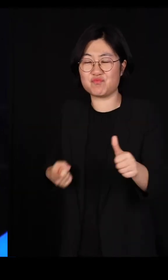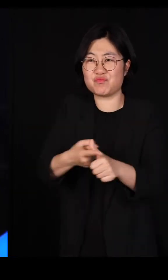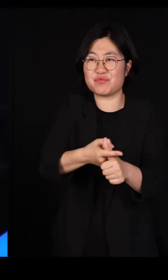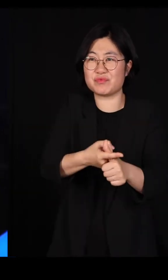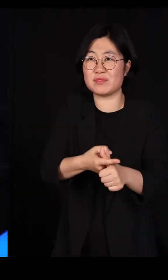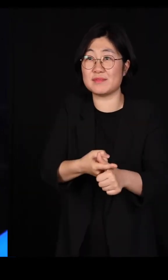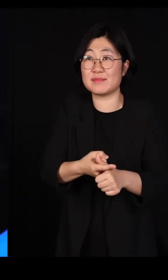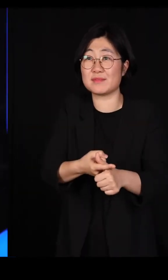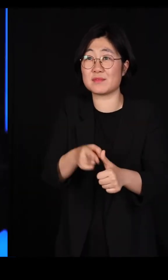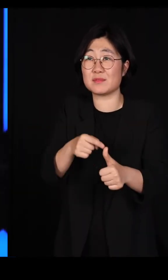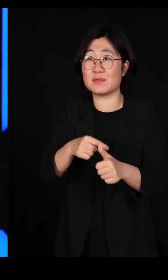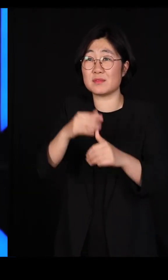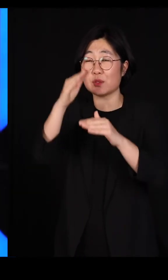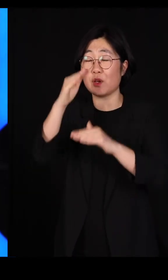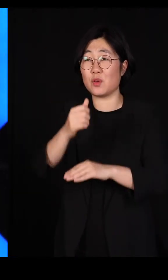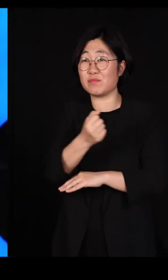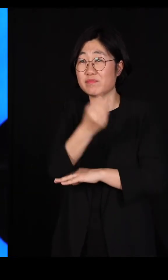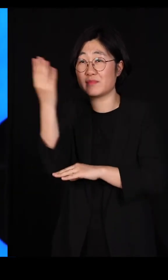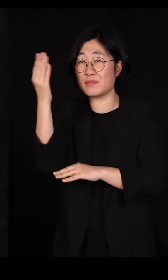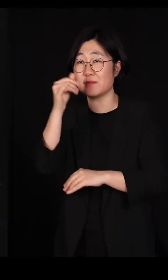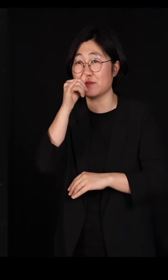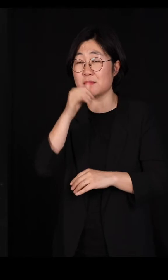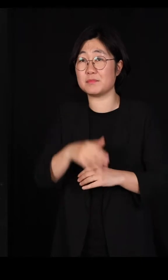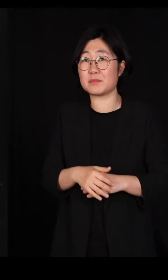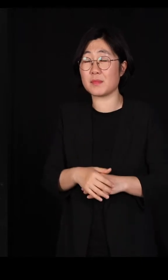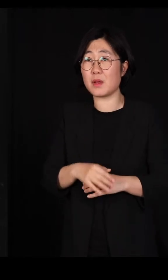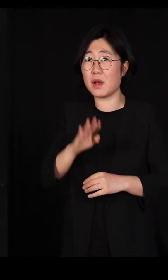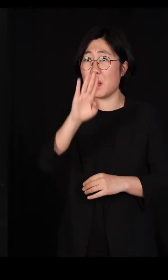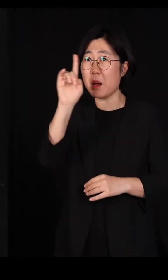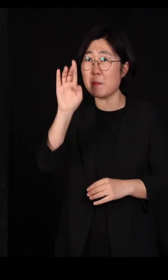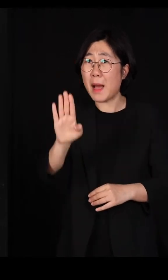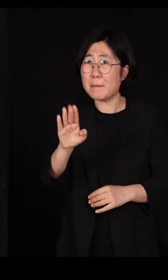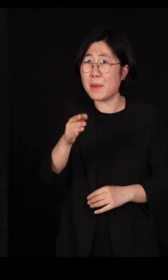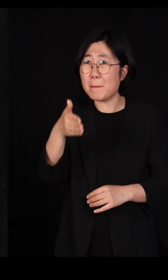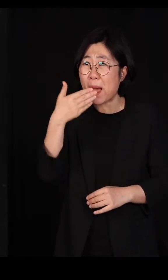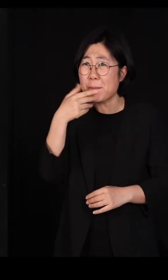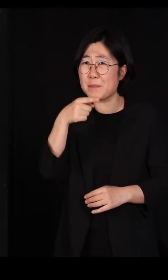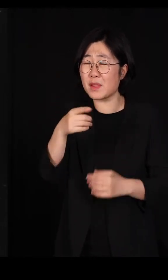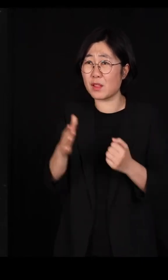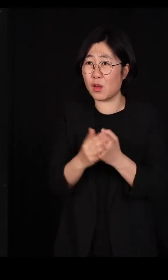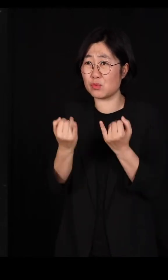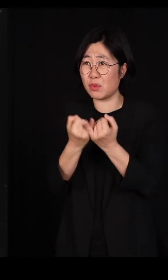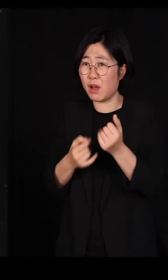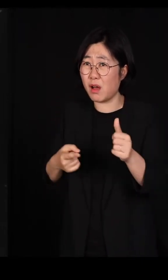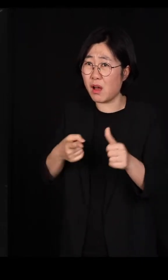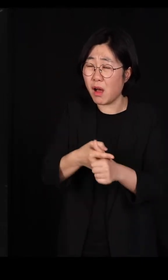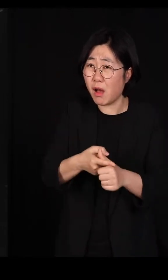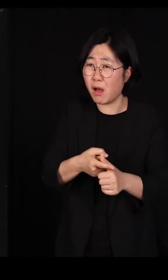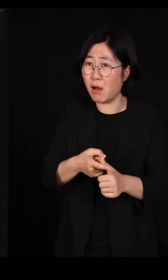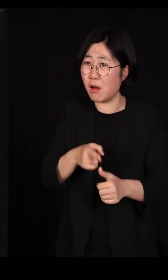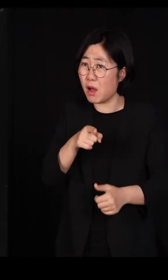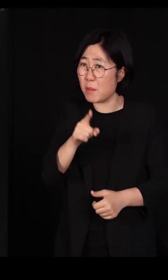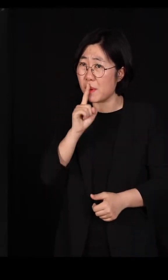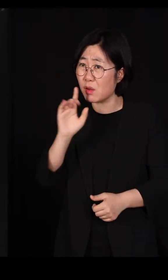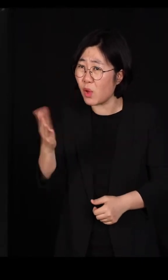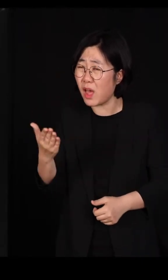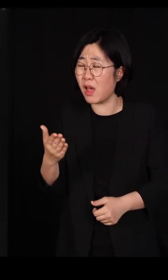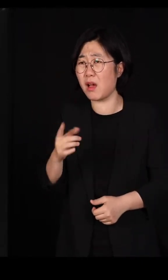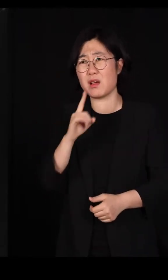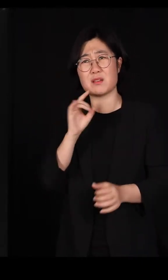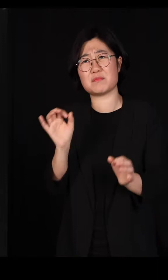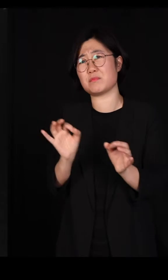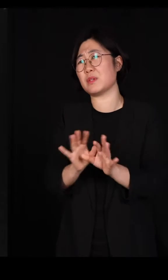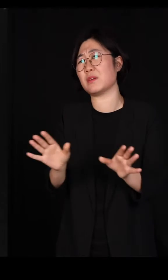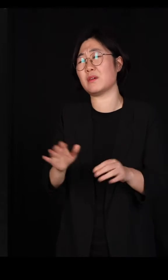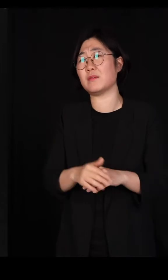욱해서 순간적으로 죽였다고. 밥 때문에 여성이 살해를 당하는 게 이게 말이 안 되는